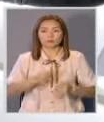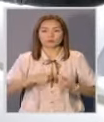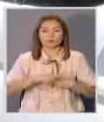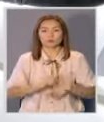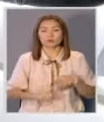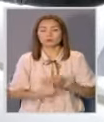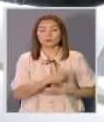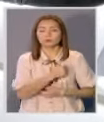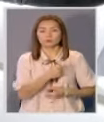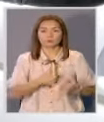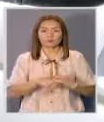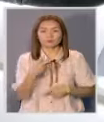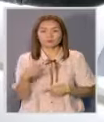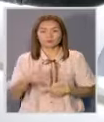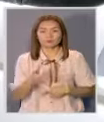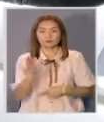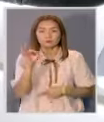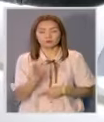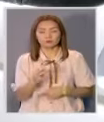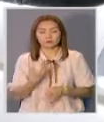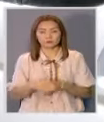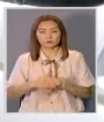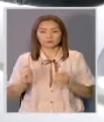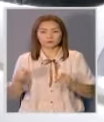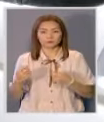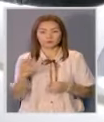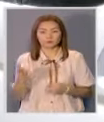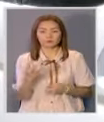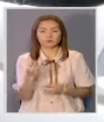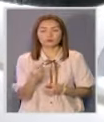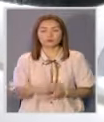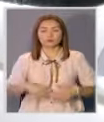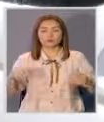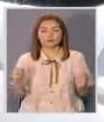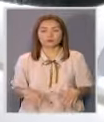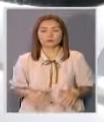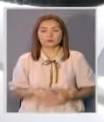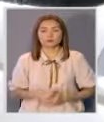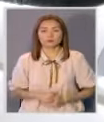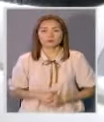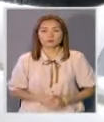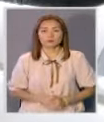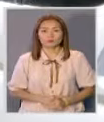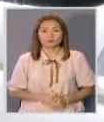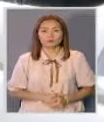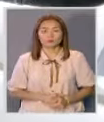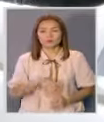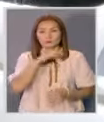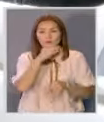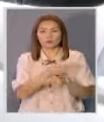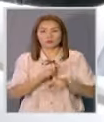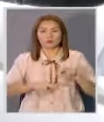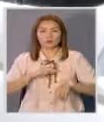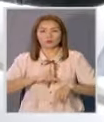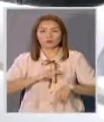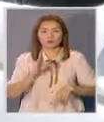бастайым деген кісілерге 2,5%-пен несие беру. Соның ішінде шешу жолдарының бірі бұл кооператив құру